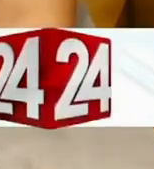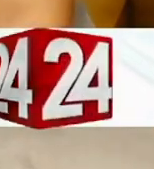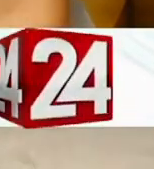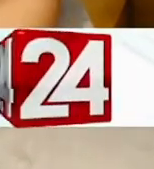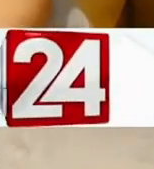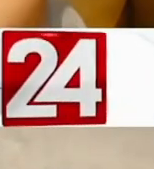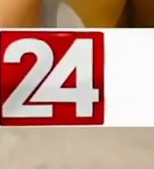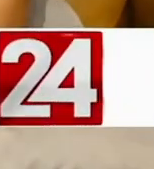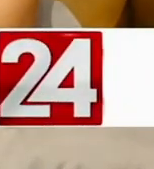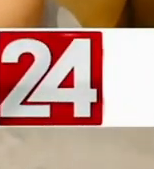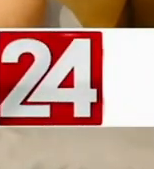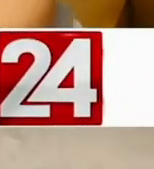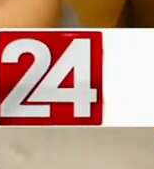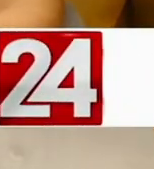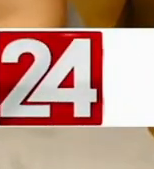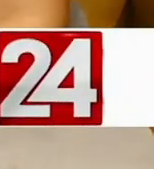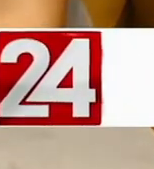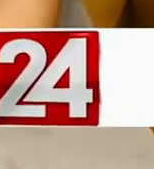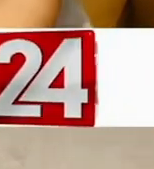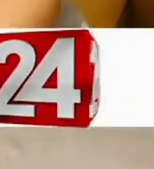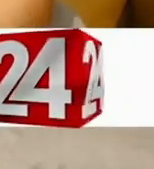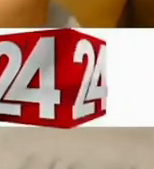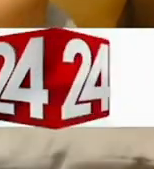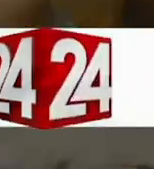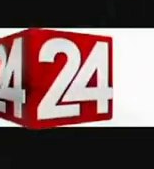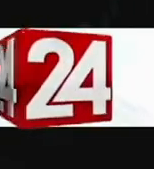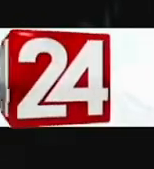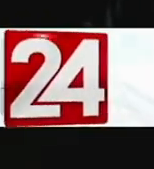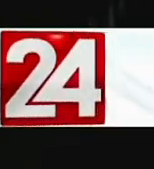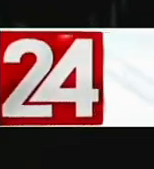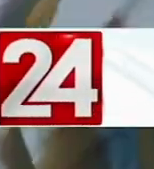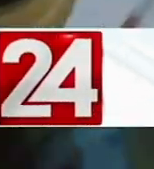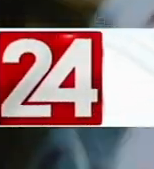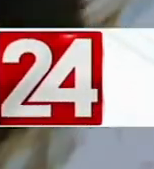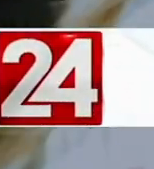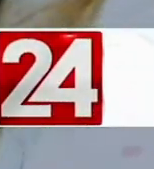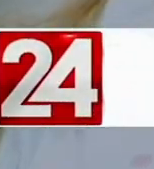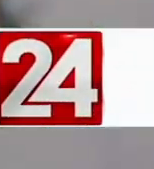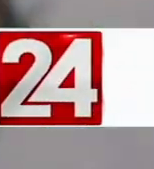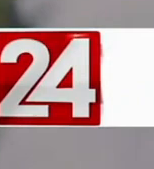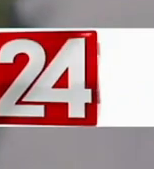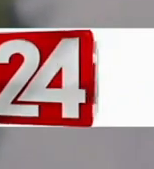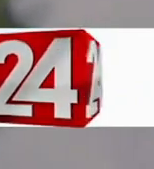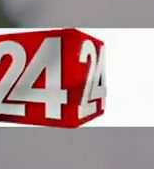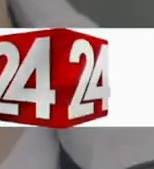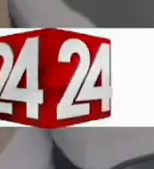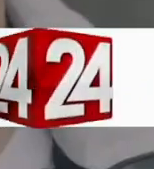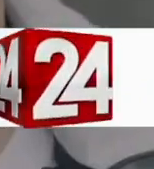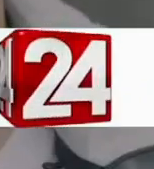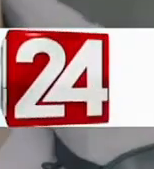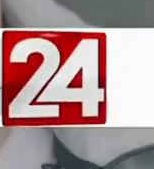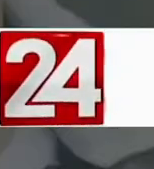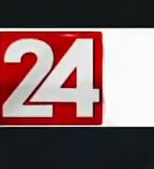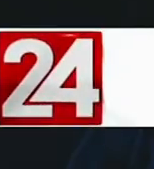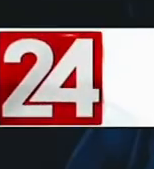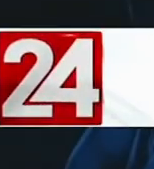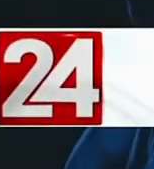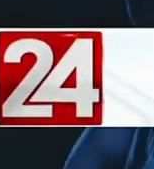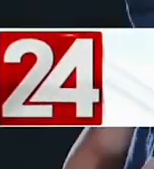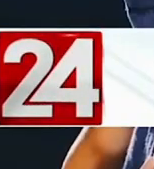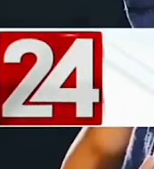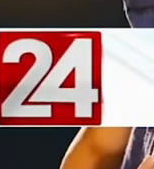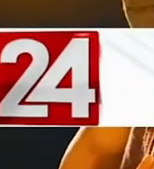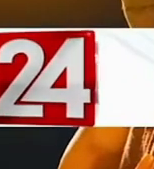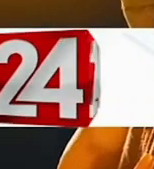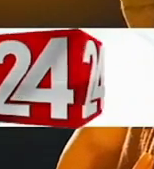ni Khalil Ramos at Gabby Garcia sa pagsilip nila sa pilot episode ng kanilang mystery romance series na Love You Stranger. Walang